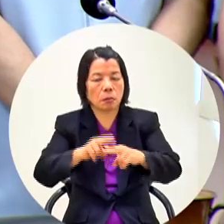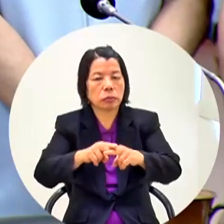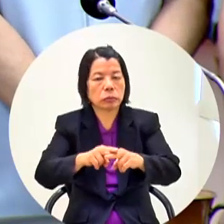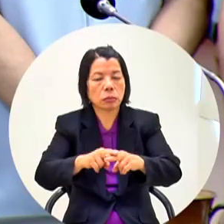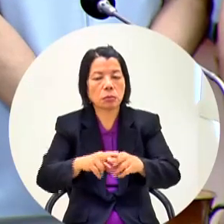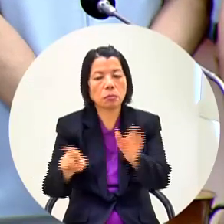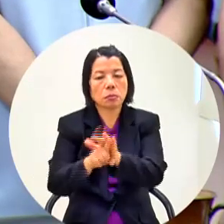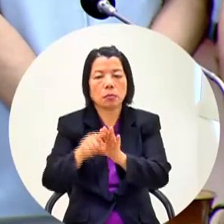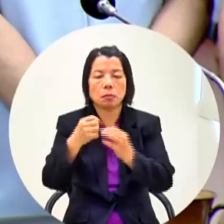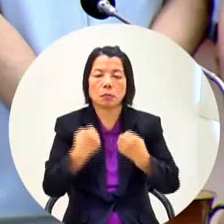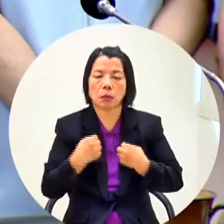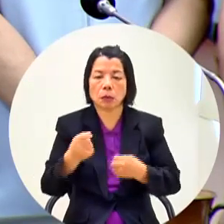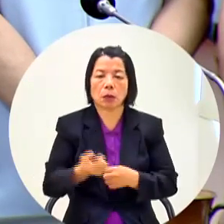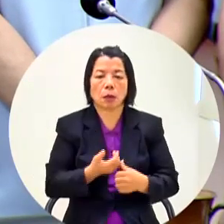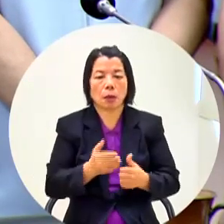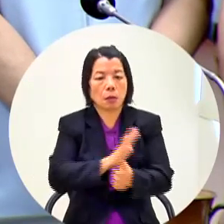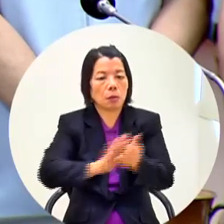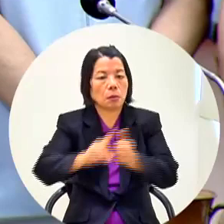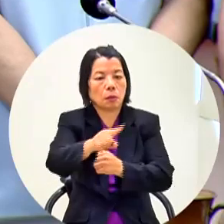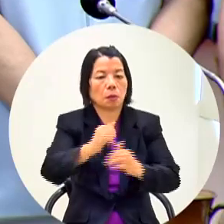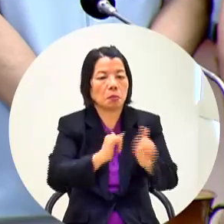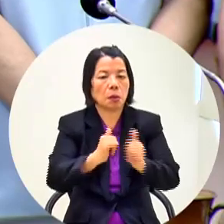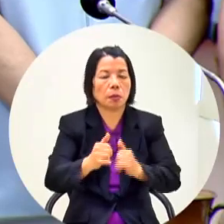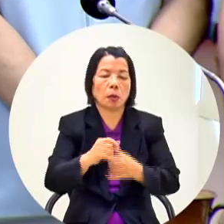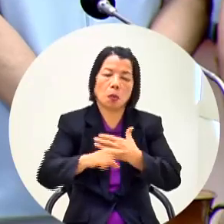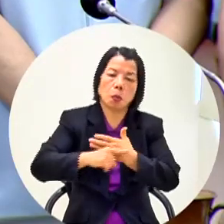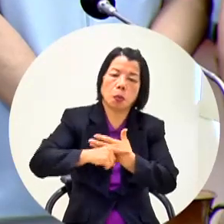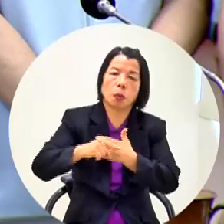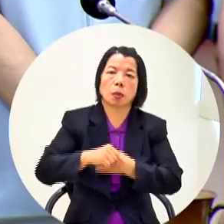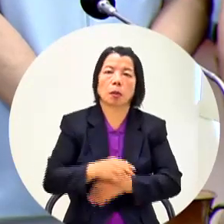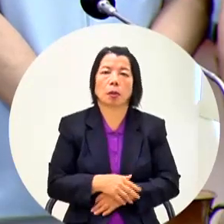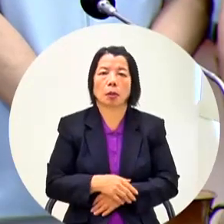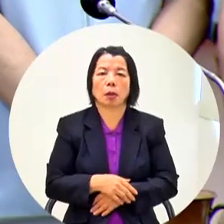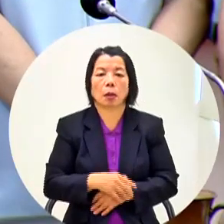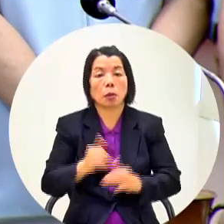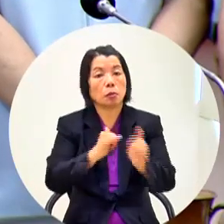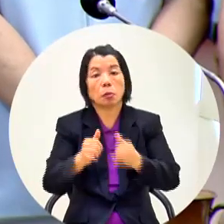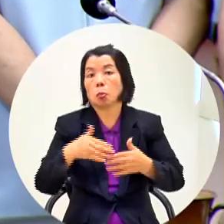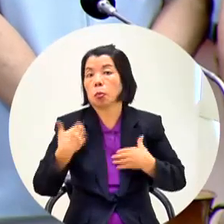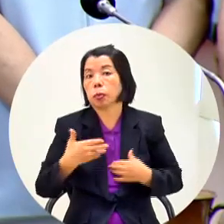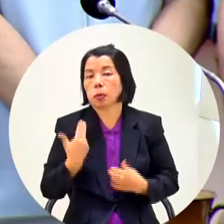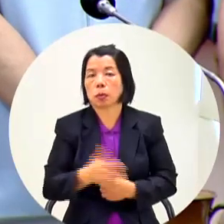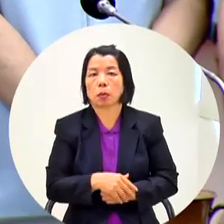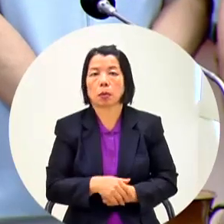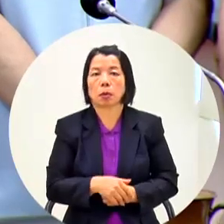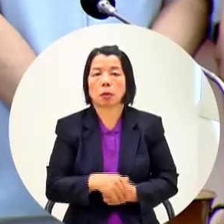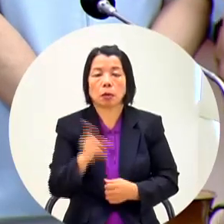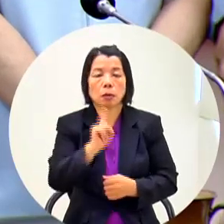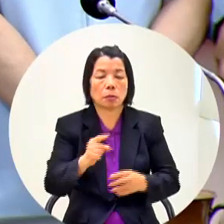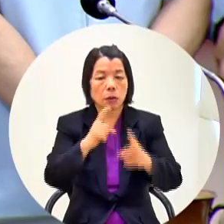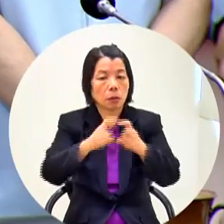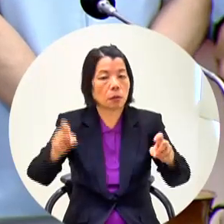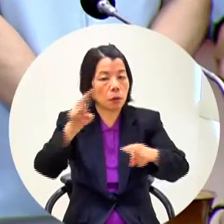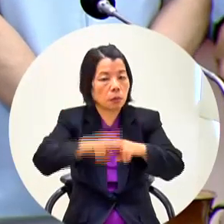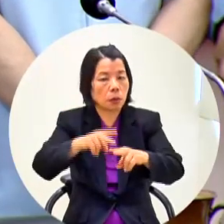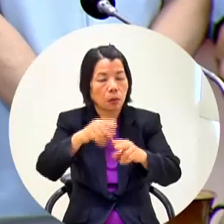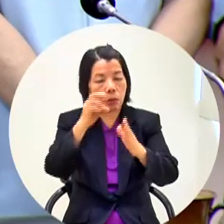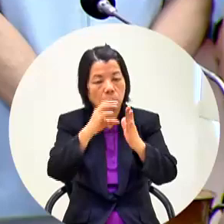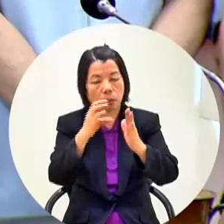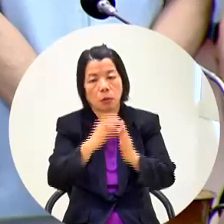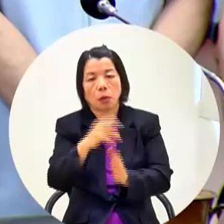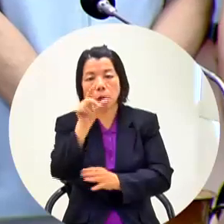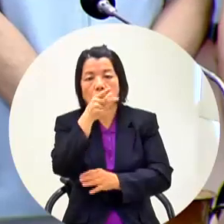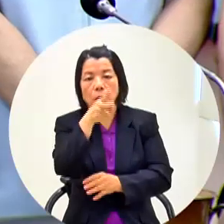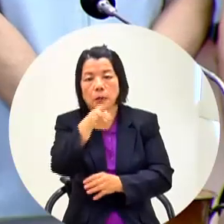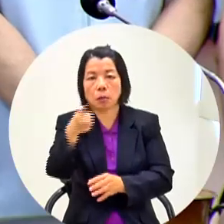造成市民的恐慌。其实市民哪里会了解什么叫做封城，只听到封城两个字，不知道